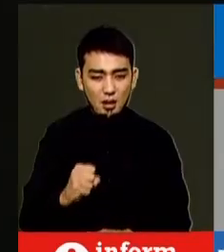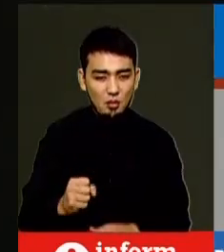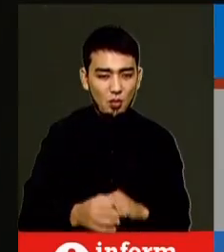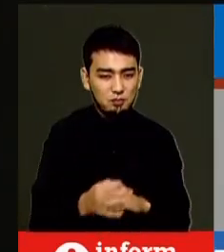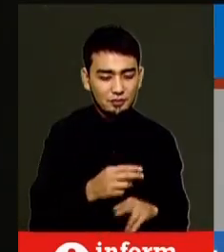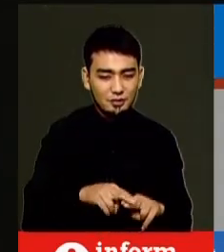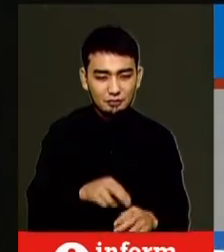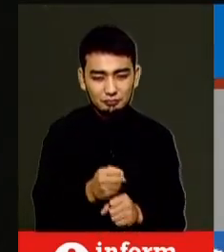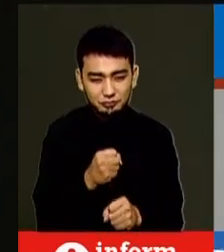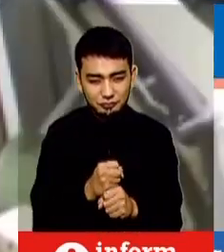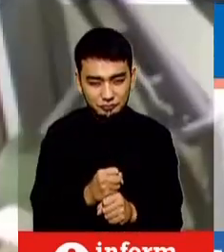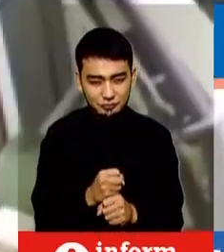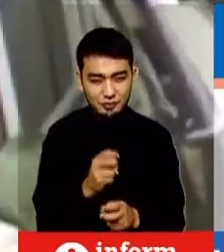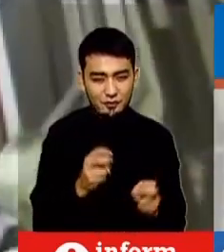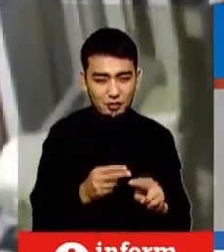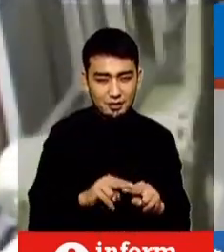обрабатывающей промышленности